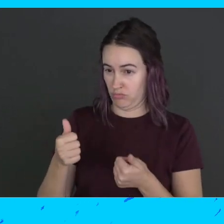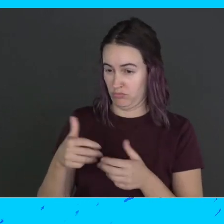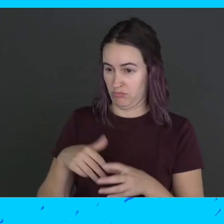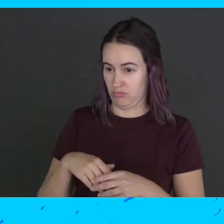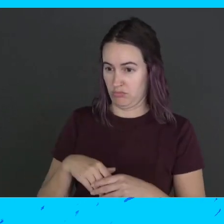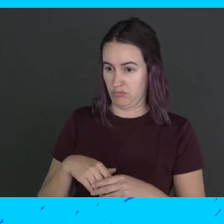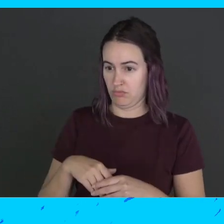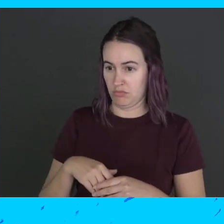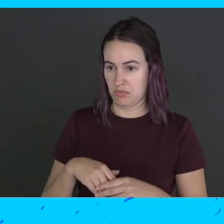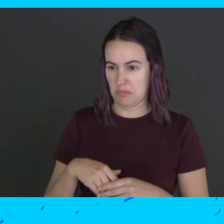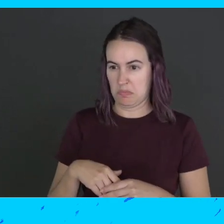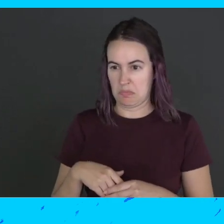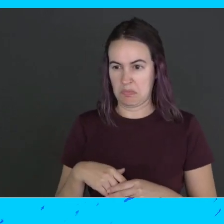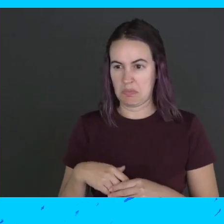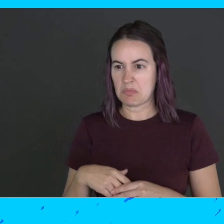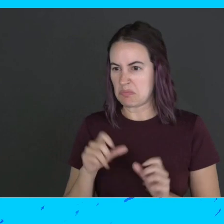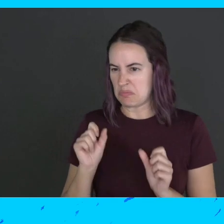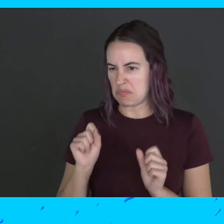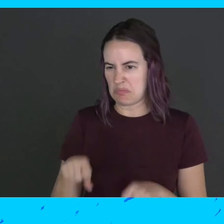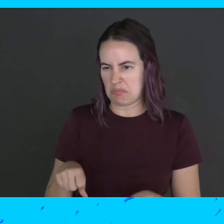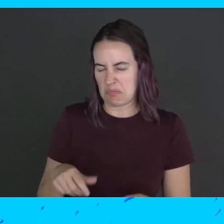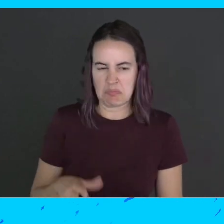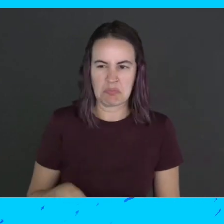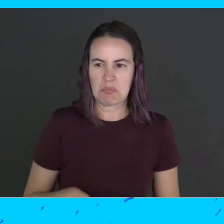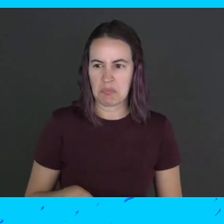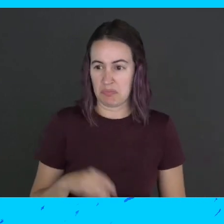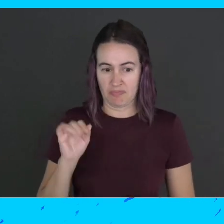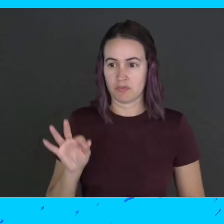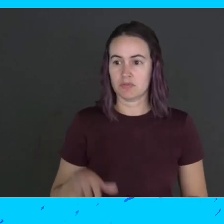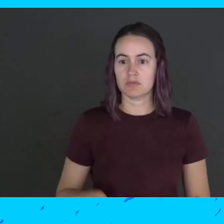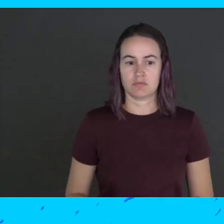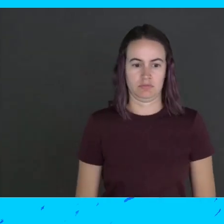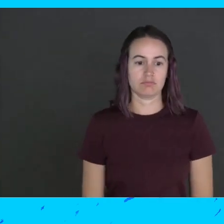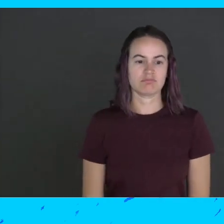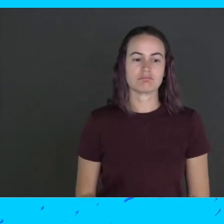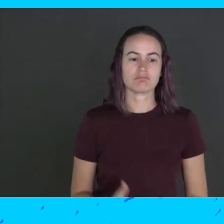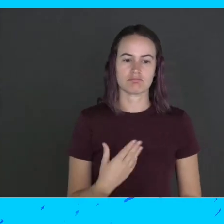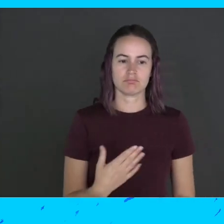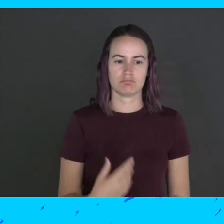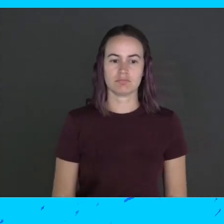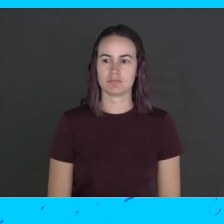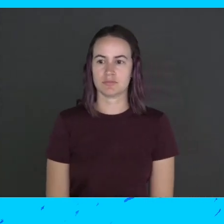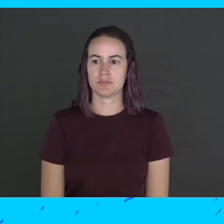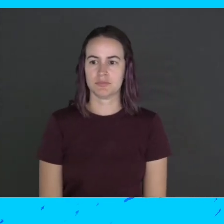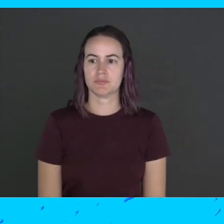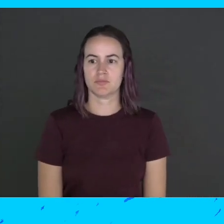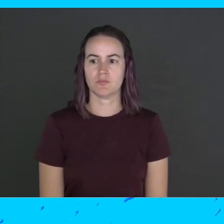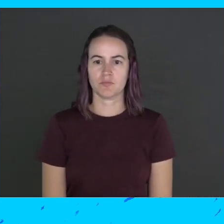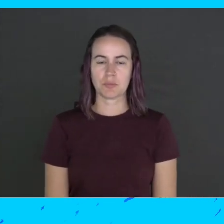santé sexuelle et reproductive et comment est-ce que tu gères cela?